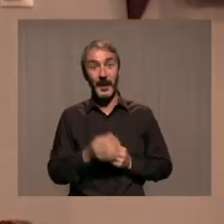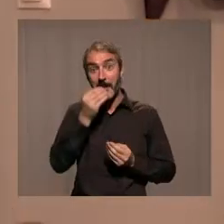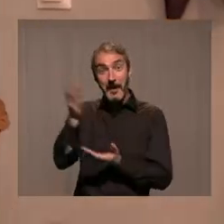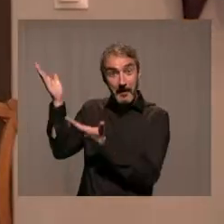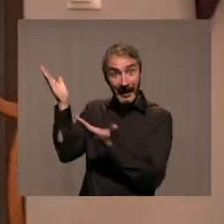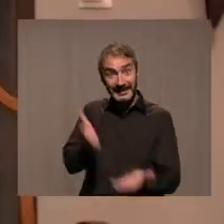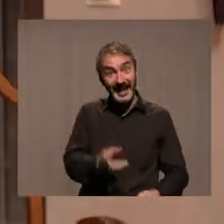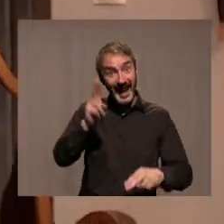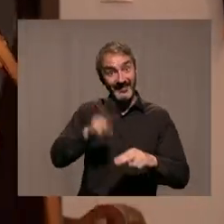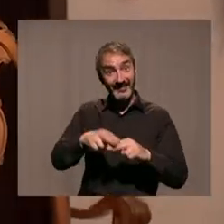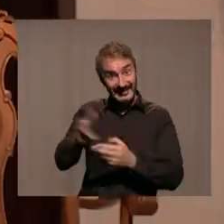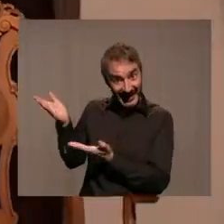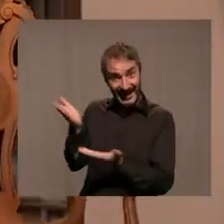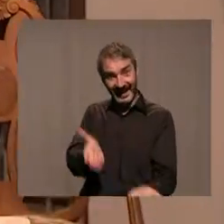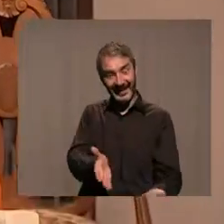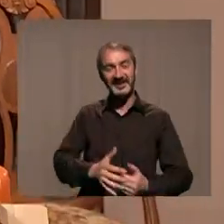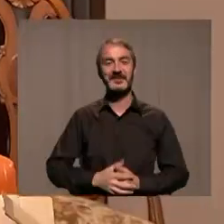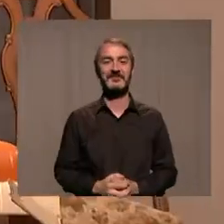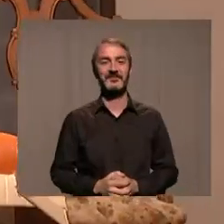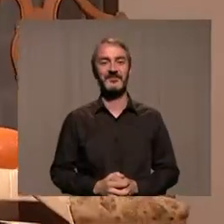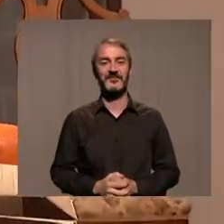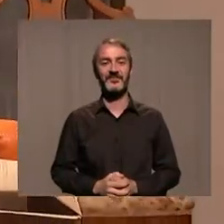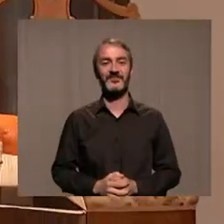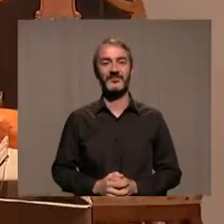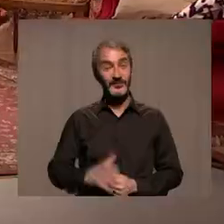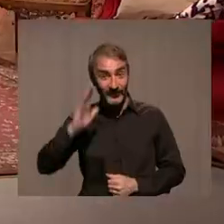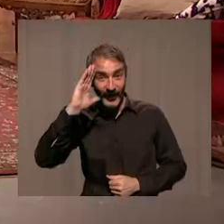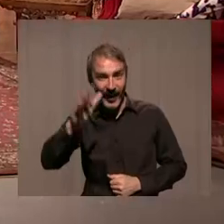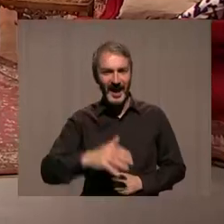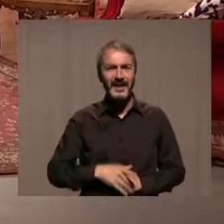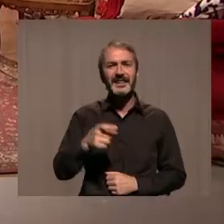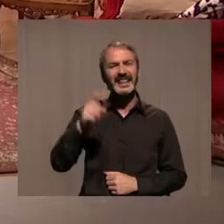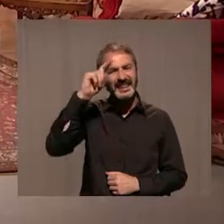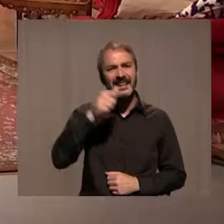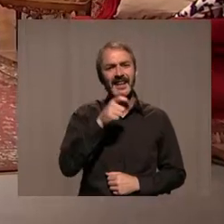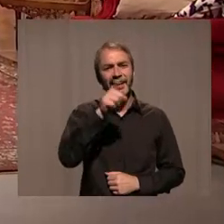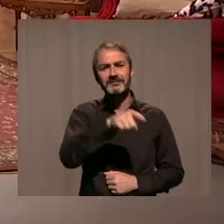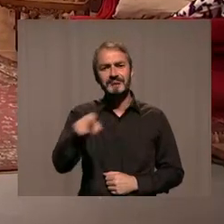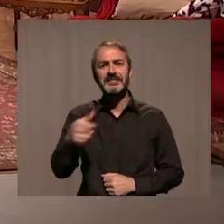Benvinguts. Festa, passeu. Hola. Endavant. Estem? Hola. Qui sou?